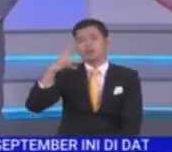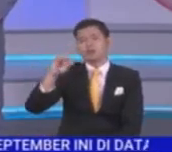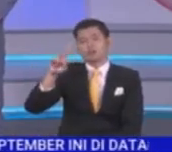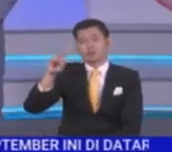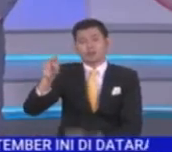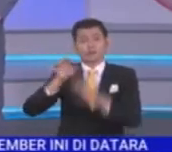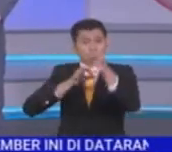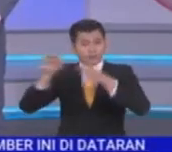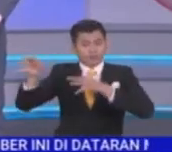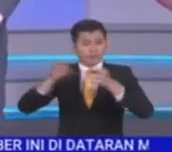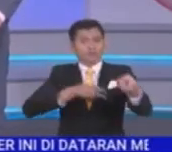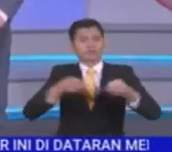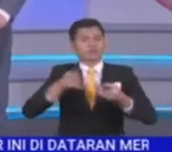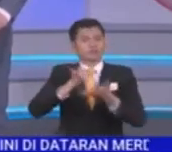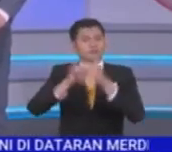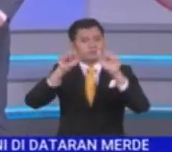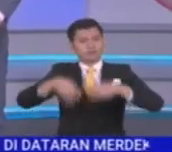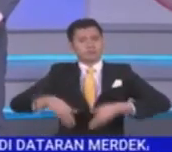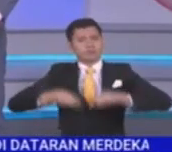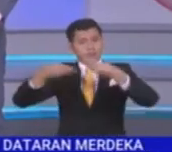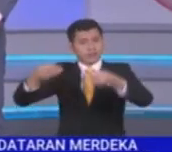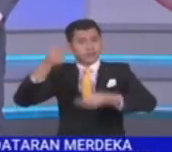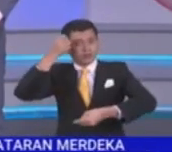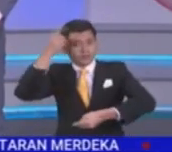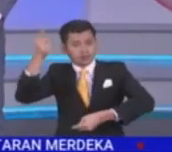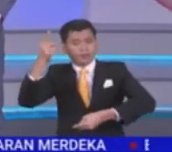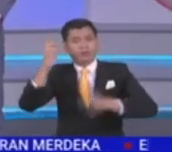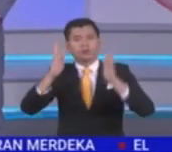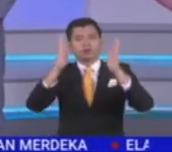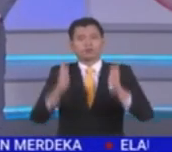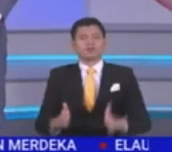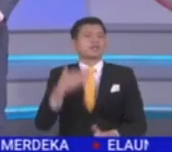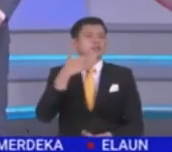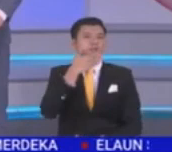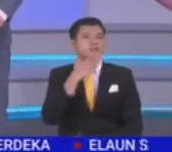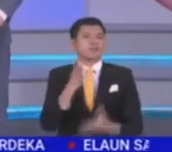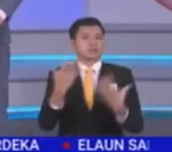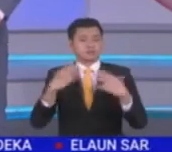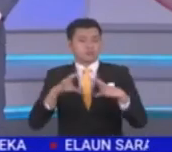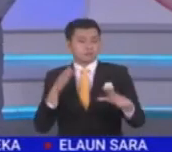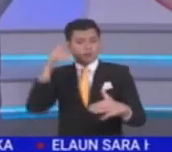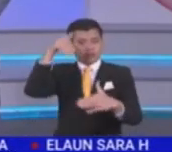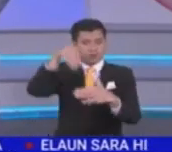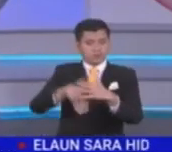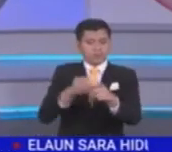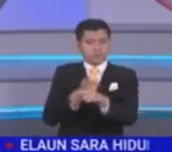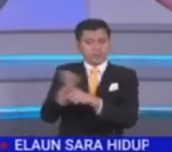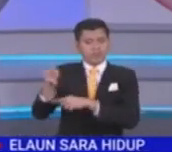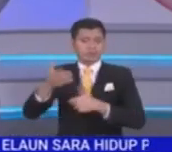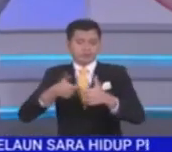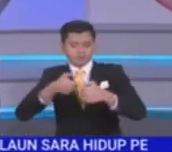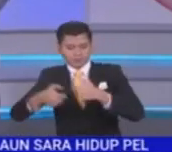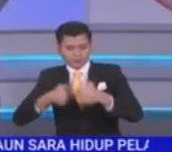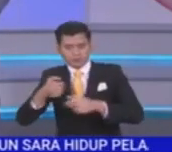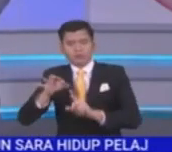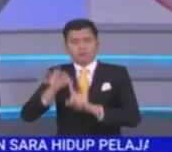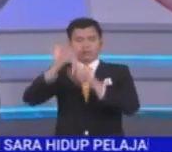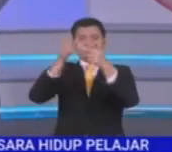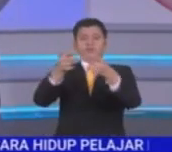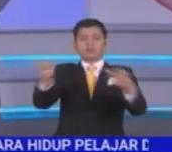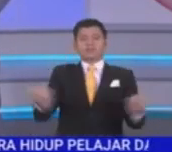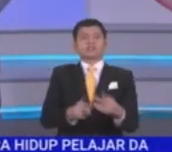Othman berkata usaha itu juga akan memberi kefahaman kepada anak-anak muda untuk menceburi sukan ini, terutamanya di kawasan luar